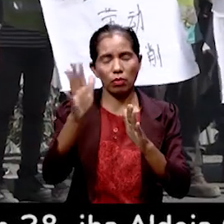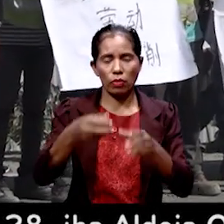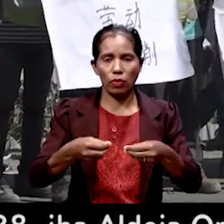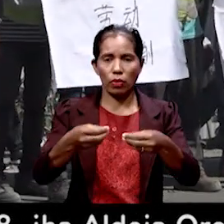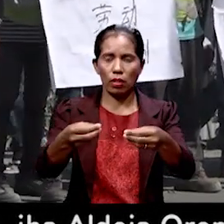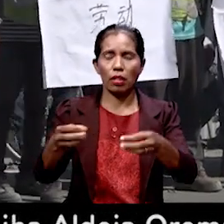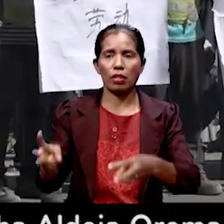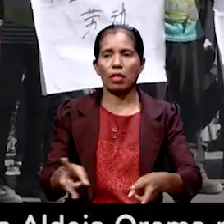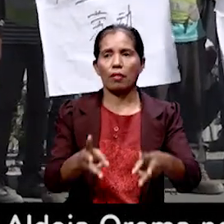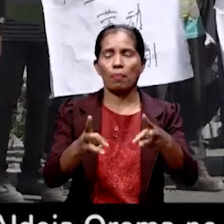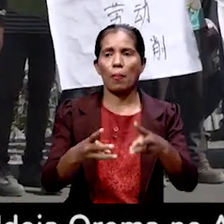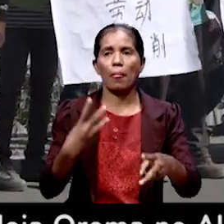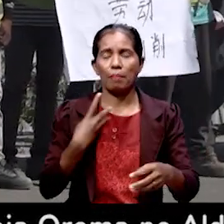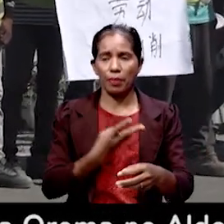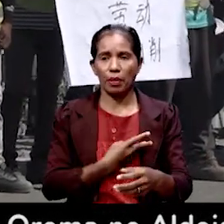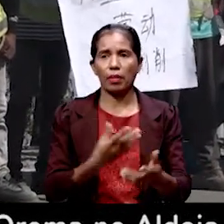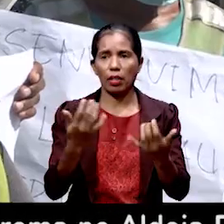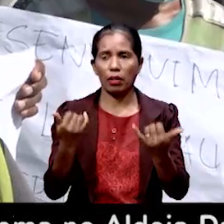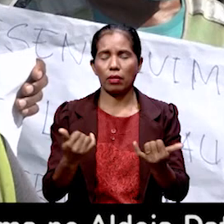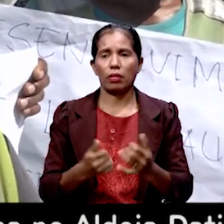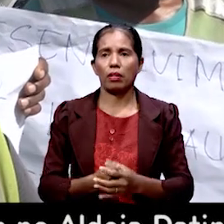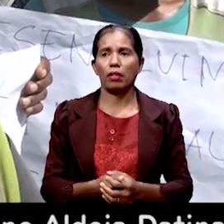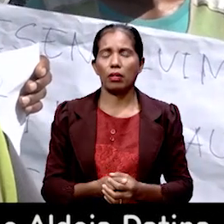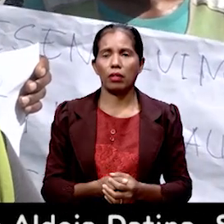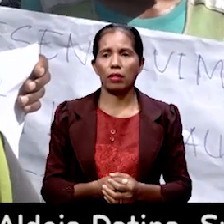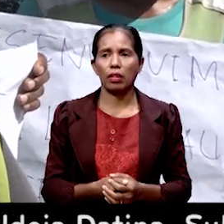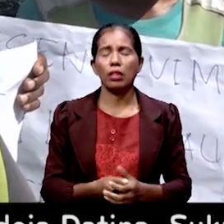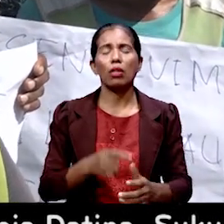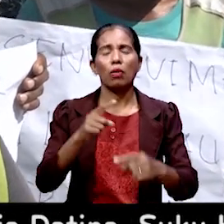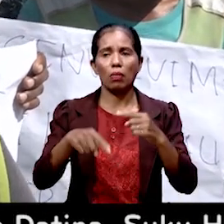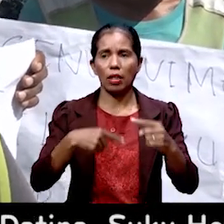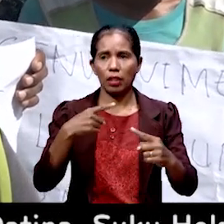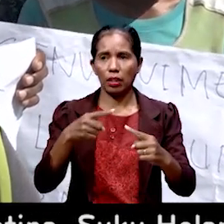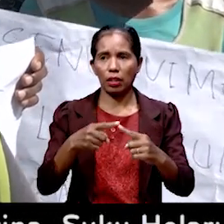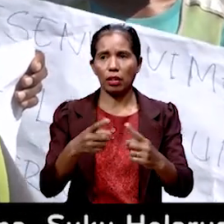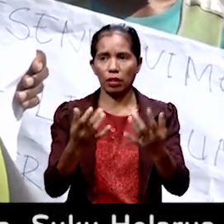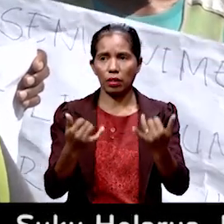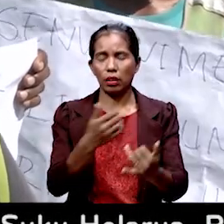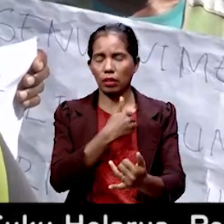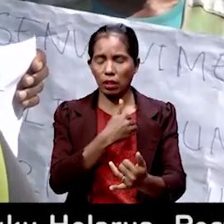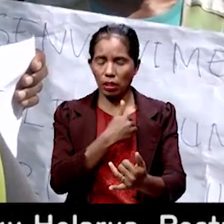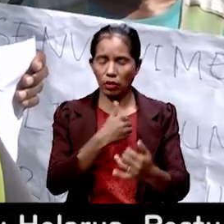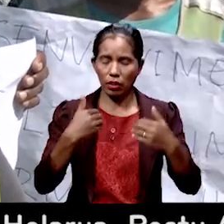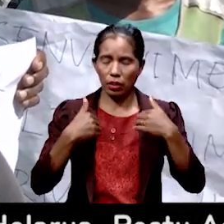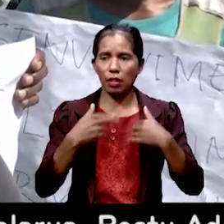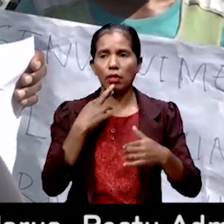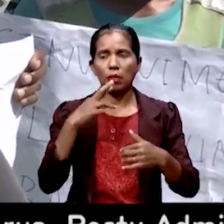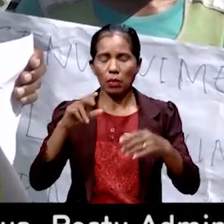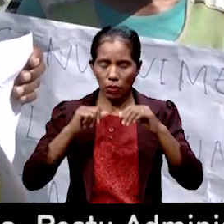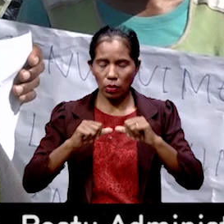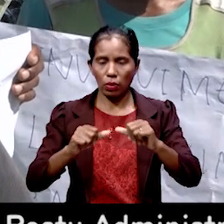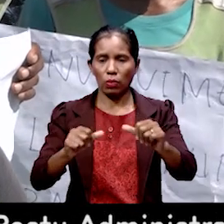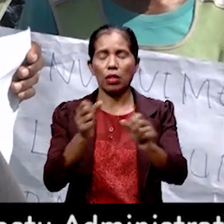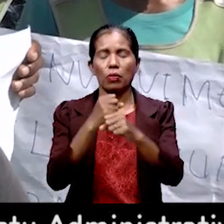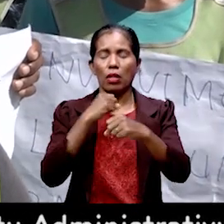ne ami agora ne ami ne pisaun ne firme se vahira ohine maksidau ki resposta ami se iha kontinua saun bai hera